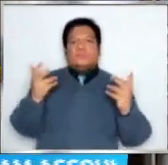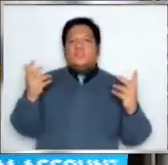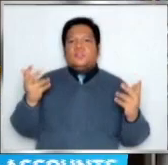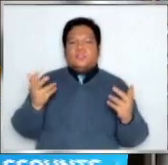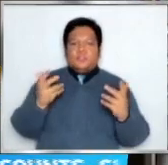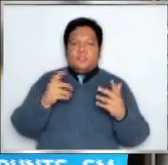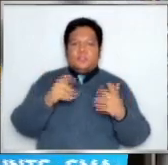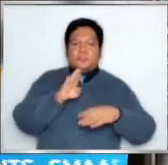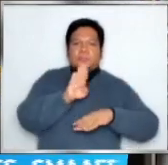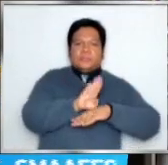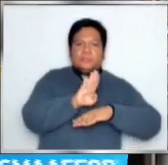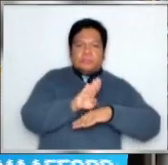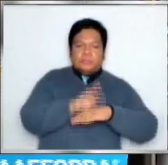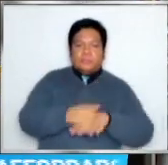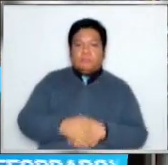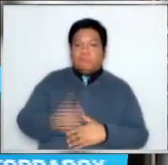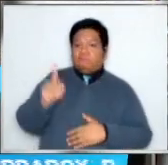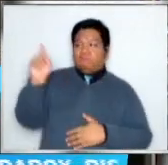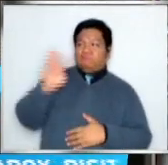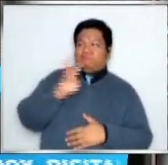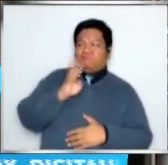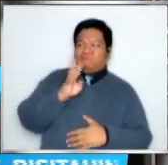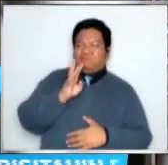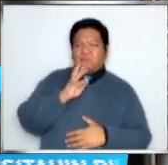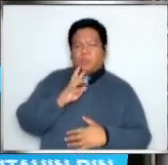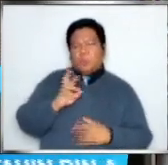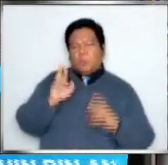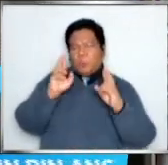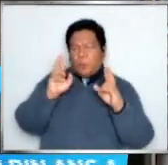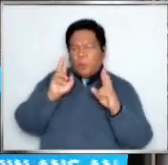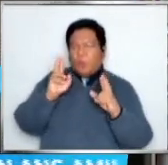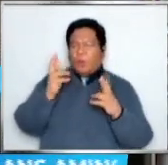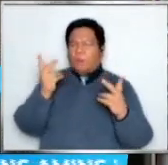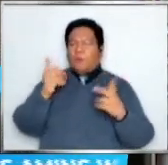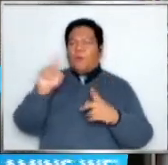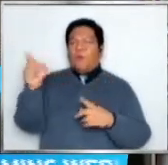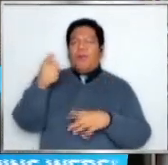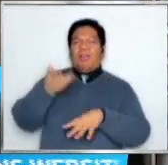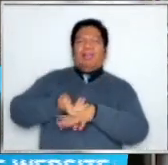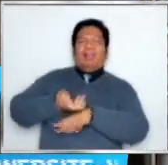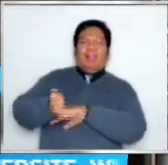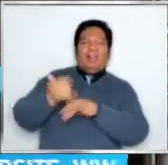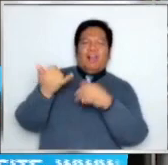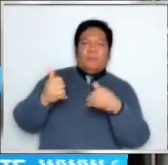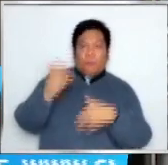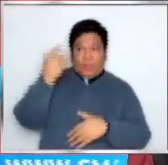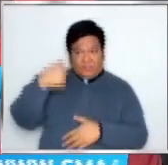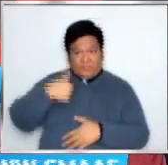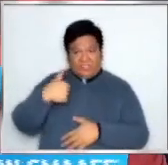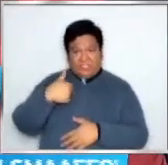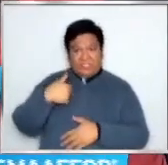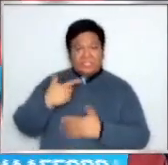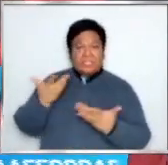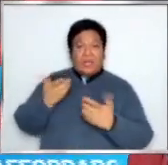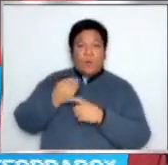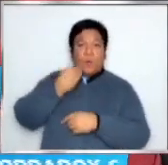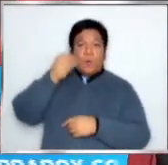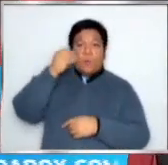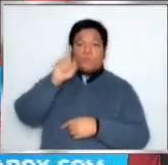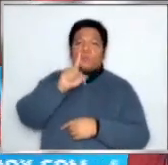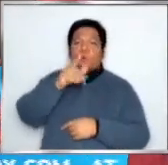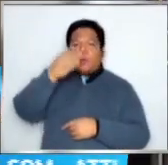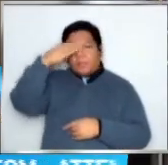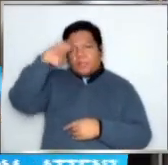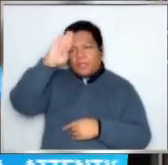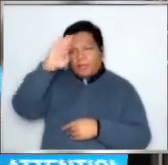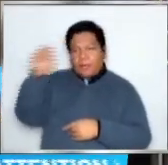baka prank to, sana prank lang to. Kasi ako tulad ko, bumiyahe pa po ako, galing pa po ako ng Cavite. Sa totoo lang,